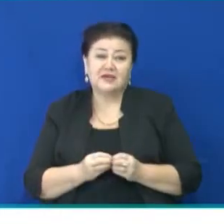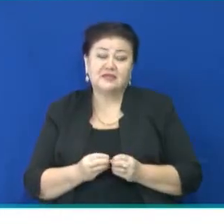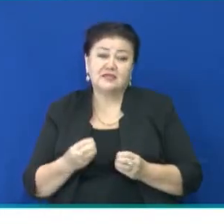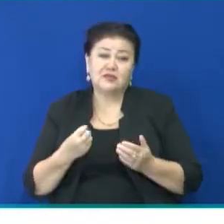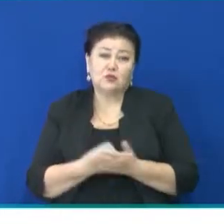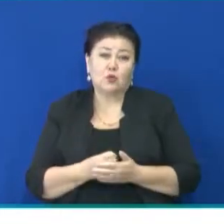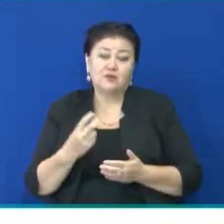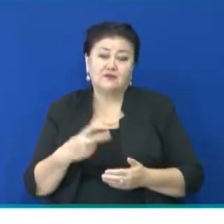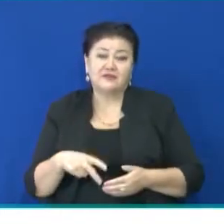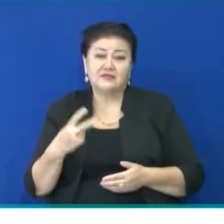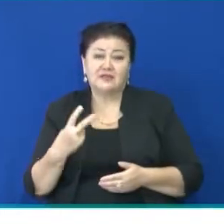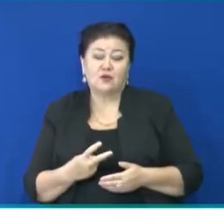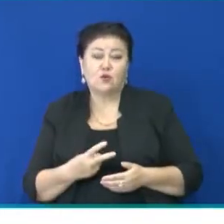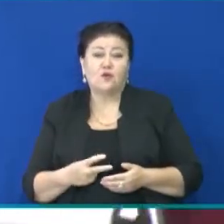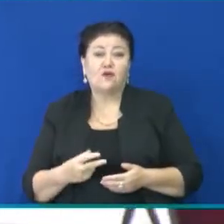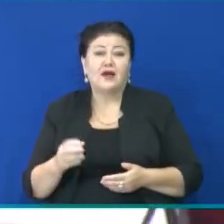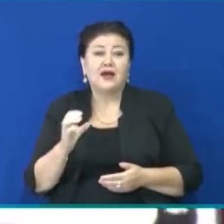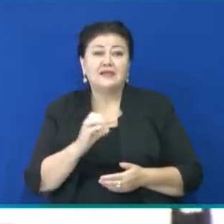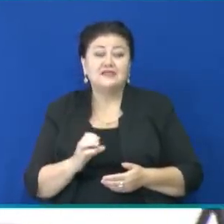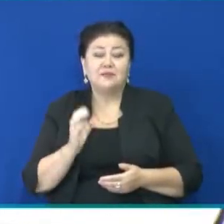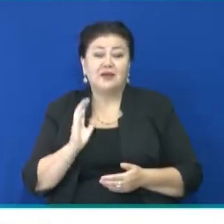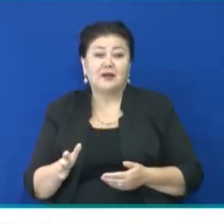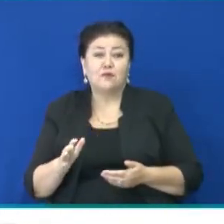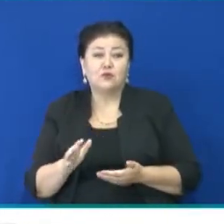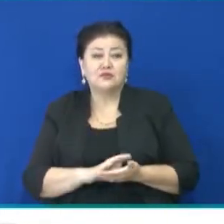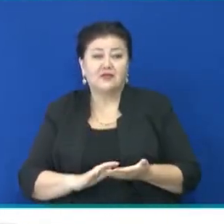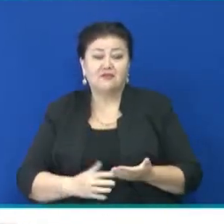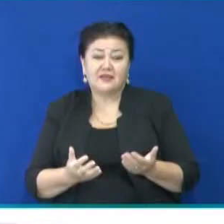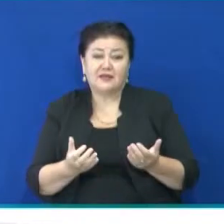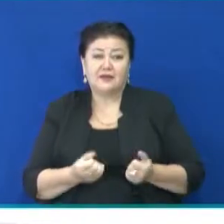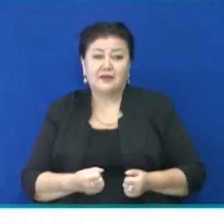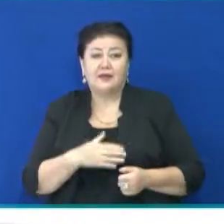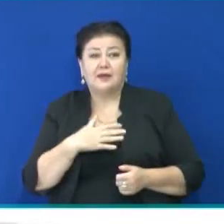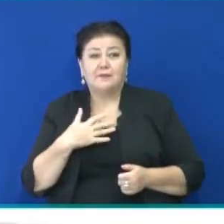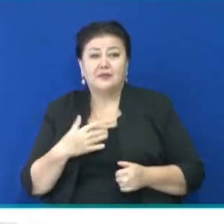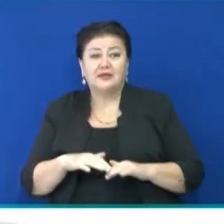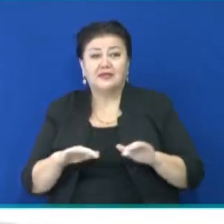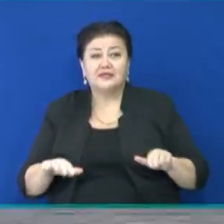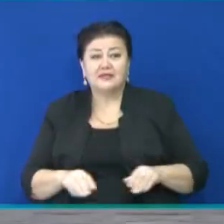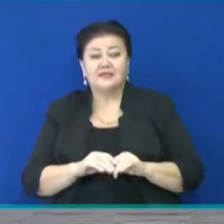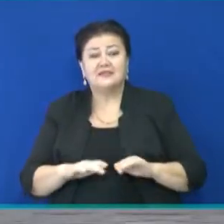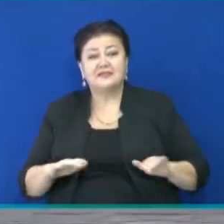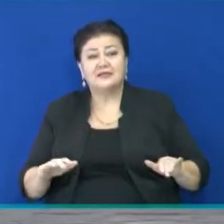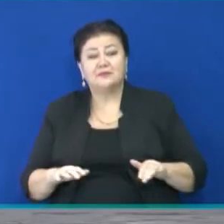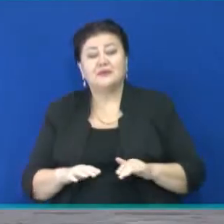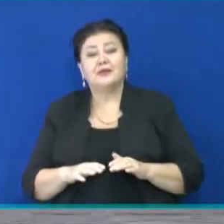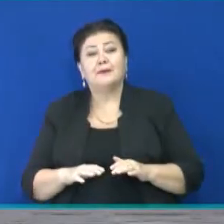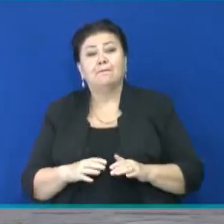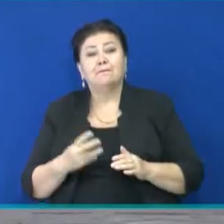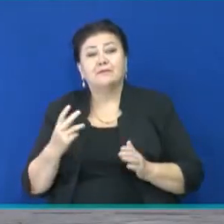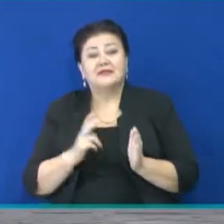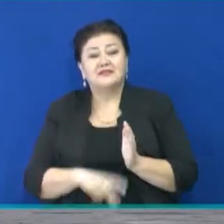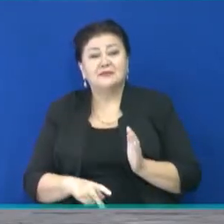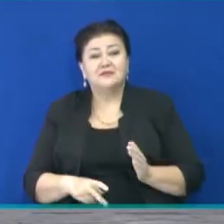22 қыркүйек аралығында қабылданады. Жалпы биыл көп балалы отбасыларға 70, мүгедектігі бар азаматтарға 22,